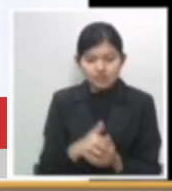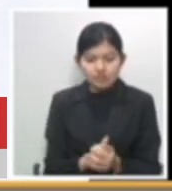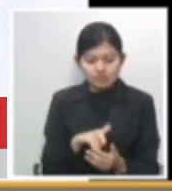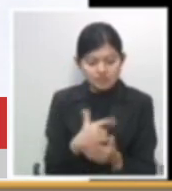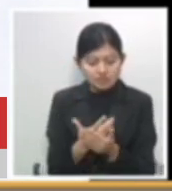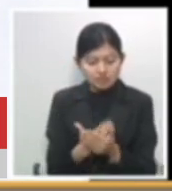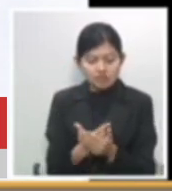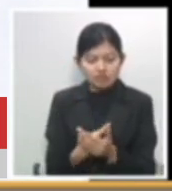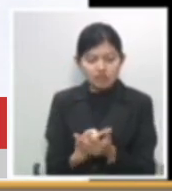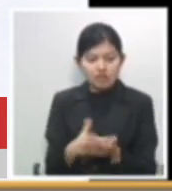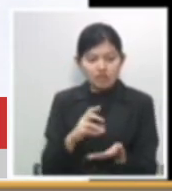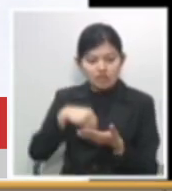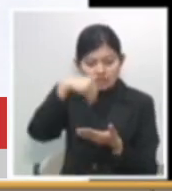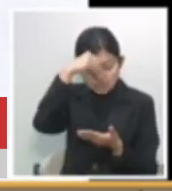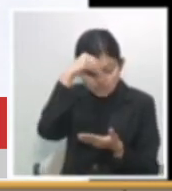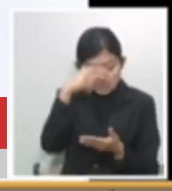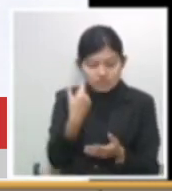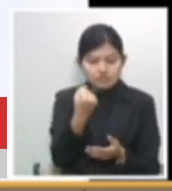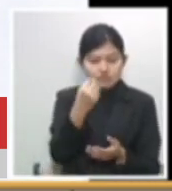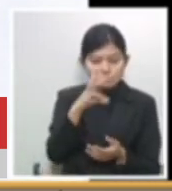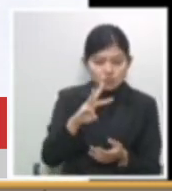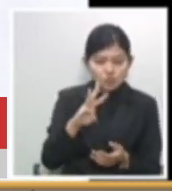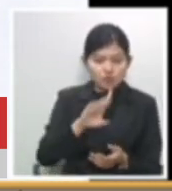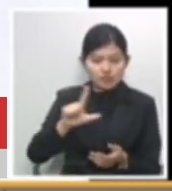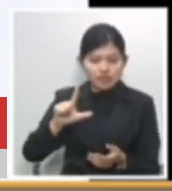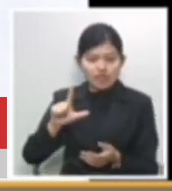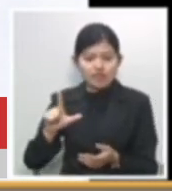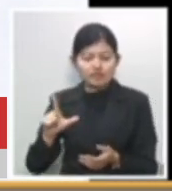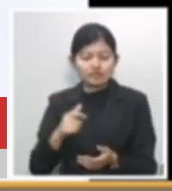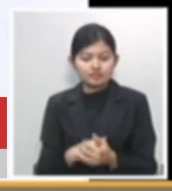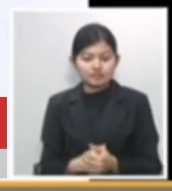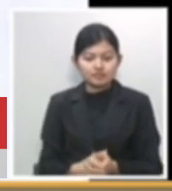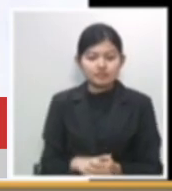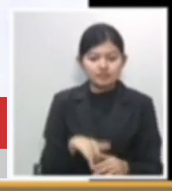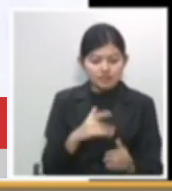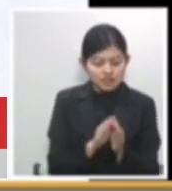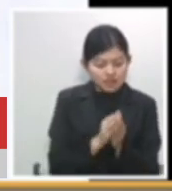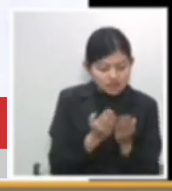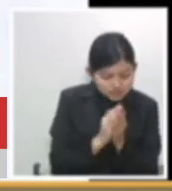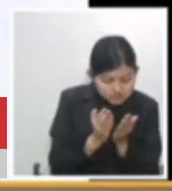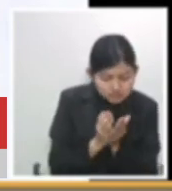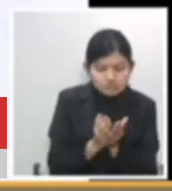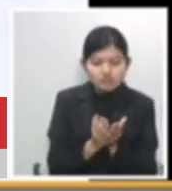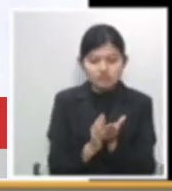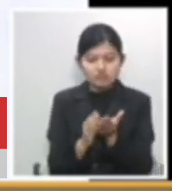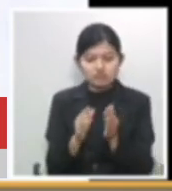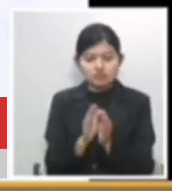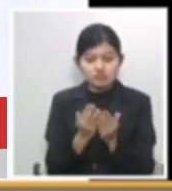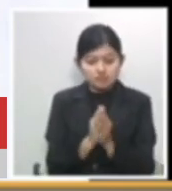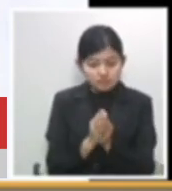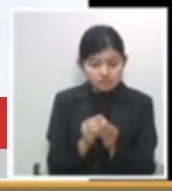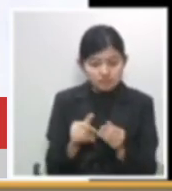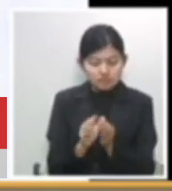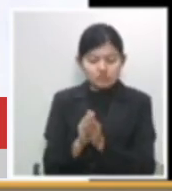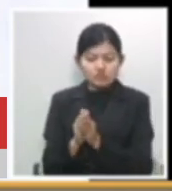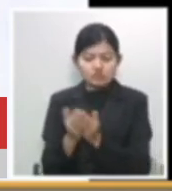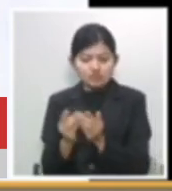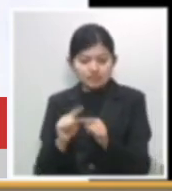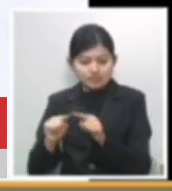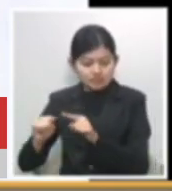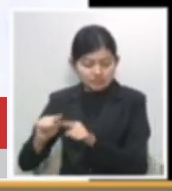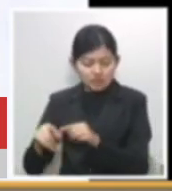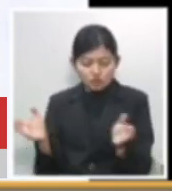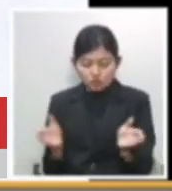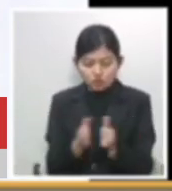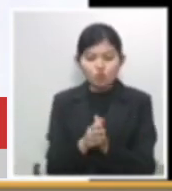วัสดุการศึกษา16ล้านบาทเศษเป็นค่าตำราหนังสือ36ล้านซึ่งรวม2รายการนี่อยู่